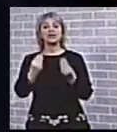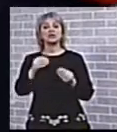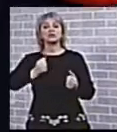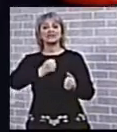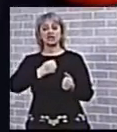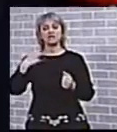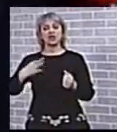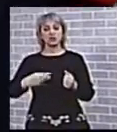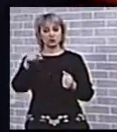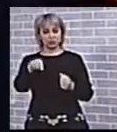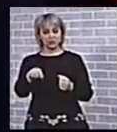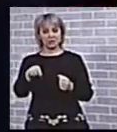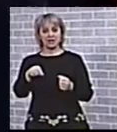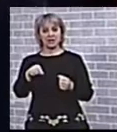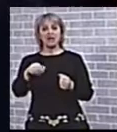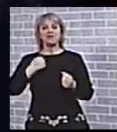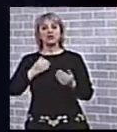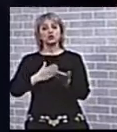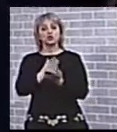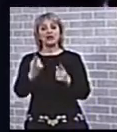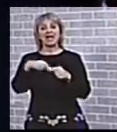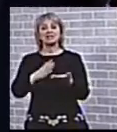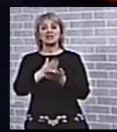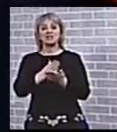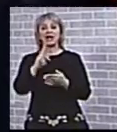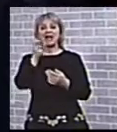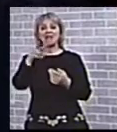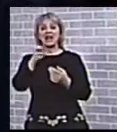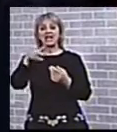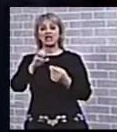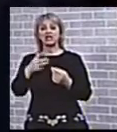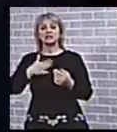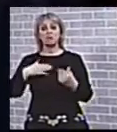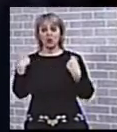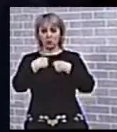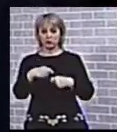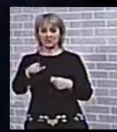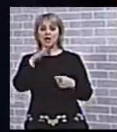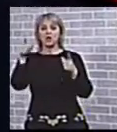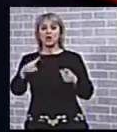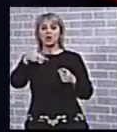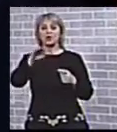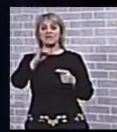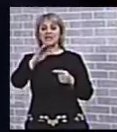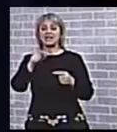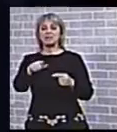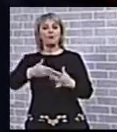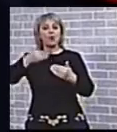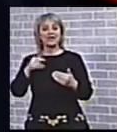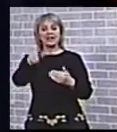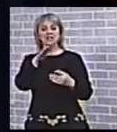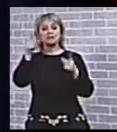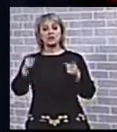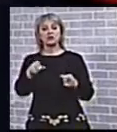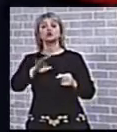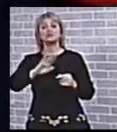сожалению, французского военнослужащего. Это ветеран кавалерии. На мне мундир периода Луи Филиппа, то есть более раннего периода.